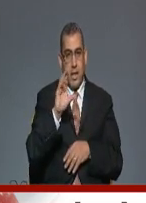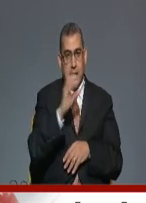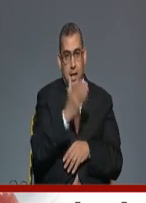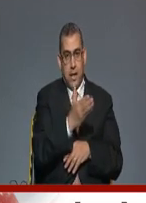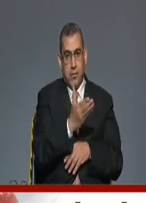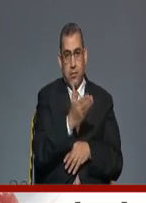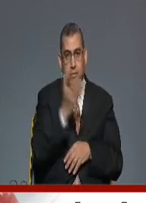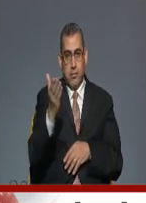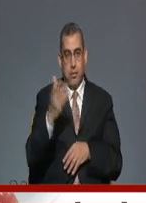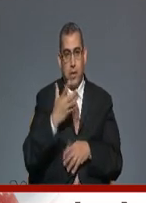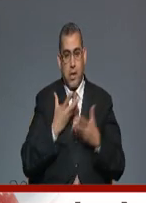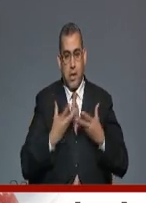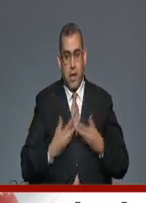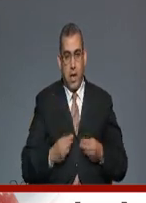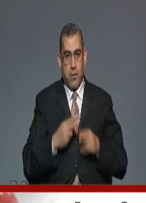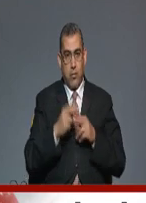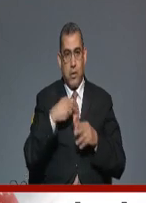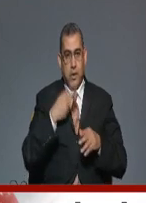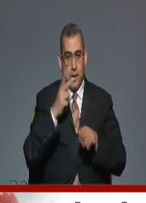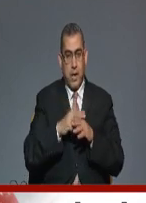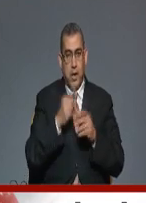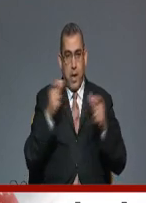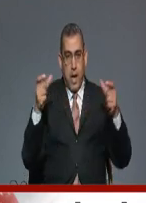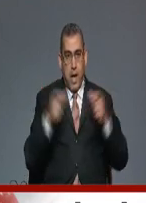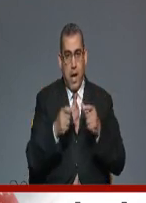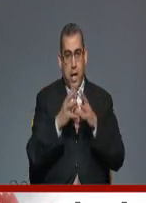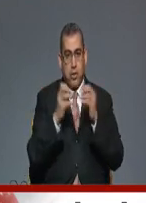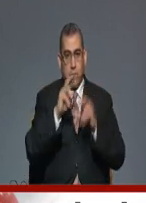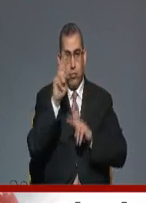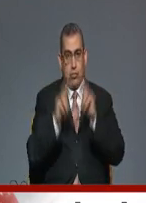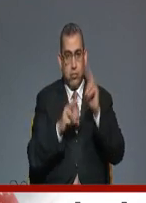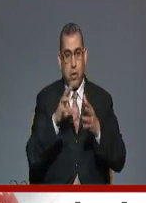حضرتك في استراحة قصيرة ونعود بعدها لجلسة نقاشية حول الفرص والتحديات.